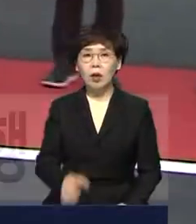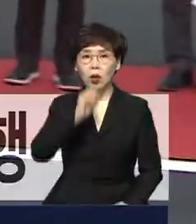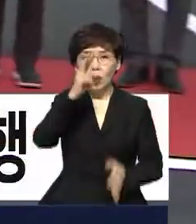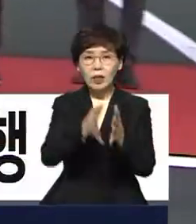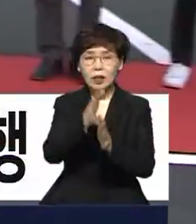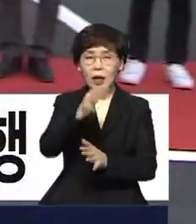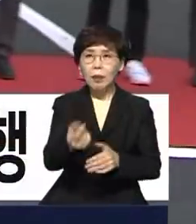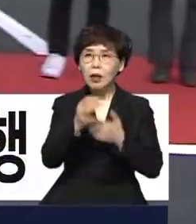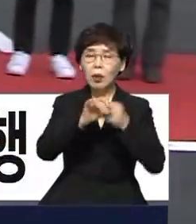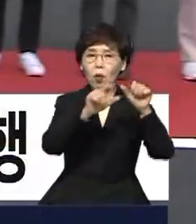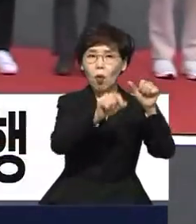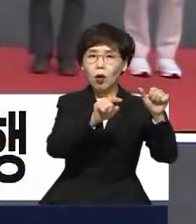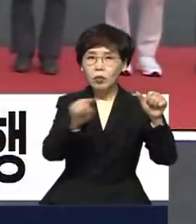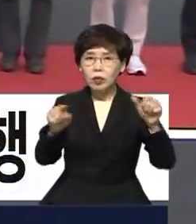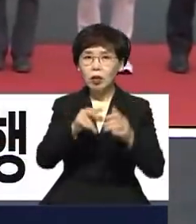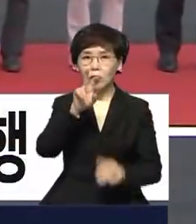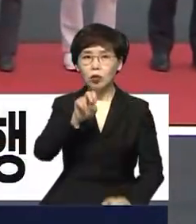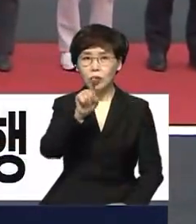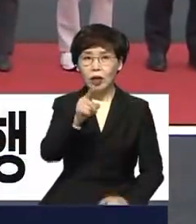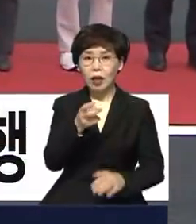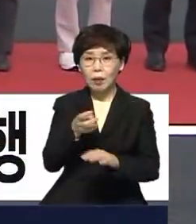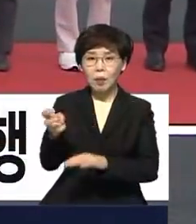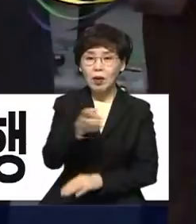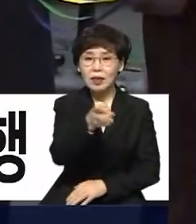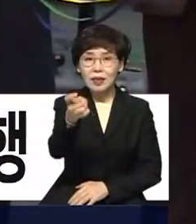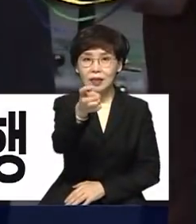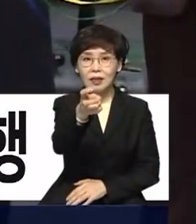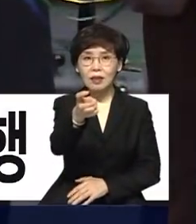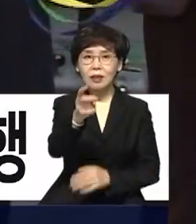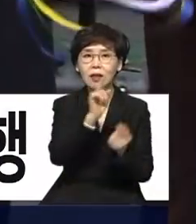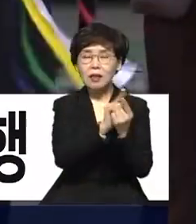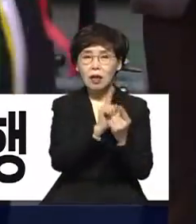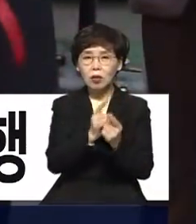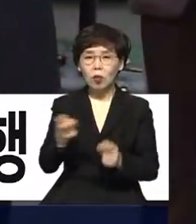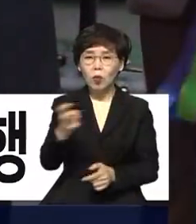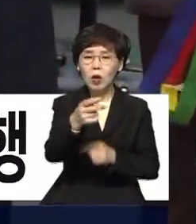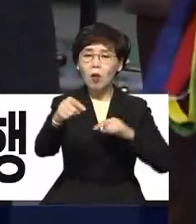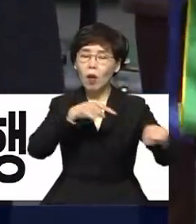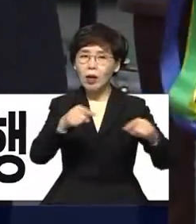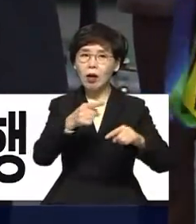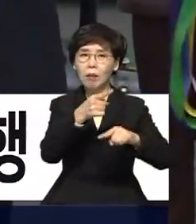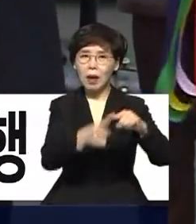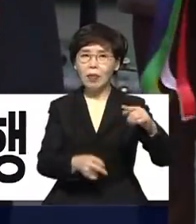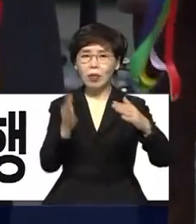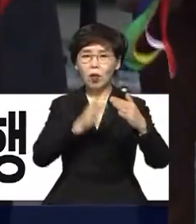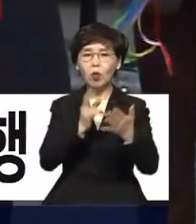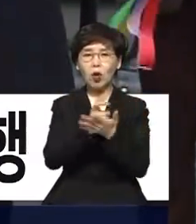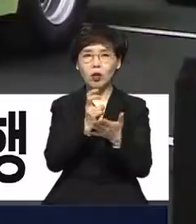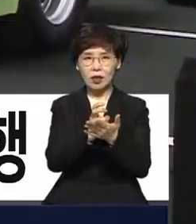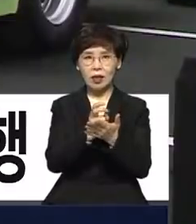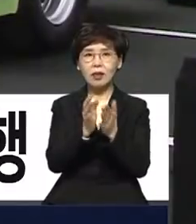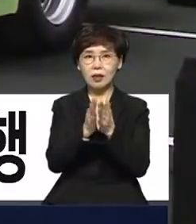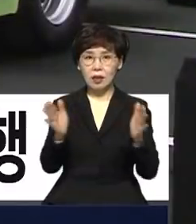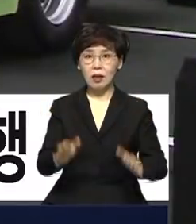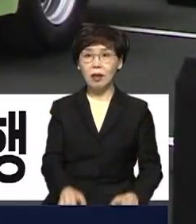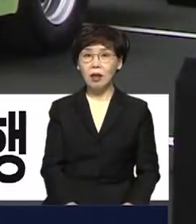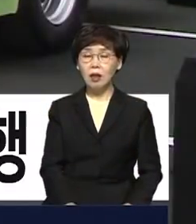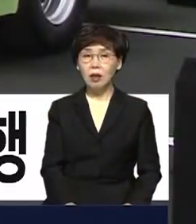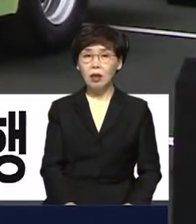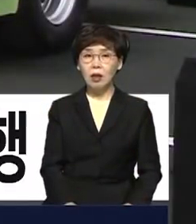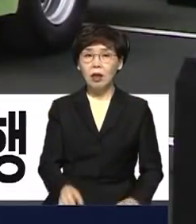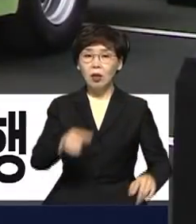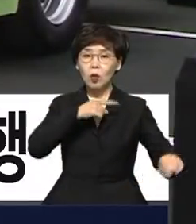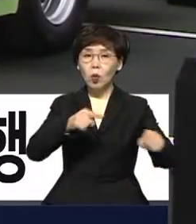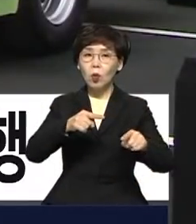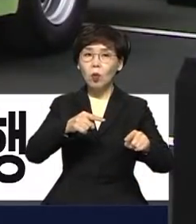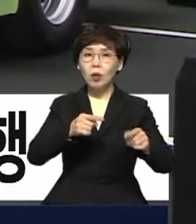용인시가 이르면 5월부터 21개 버스 노선을 대상으로 노선관리형 준공영제를 추가 시행합니다.